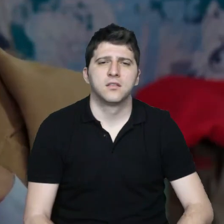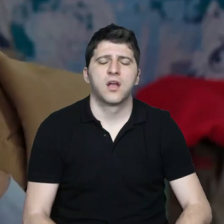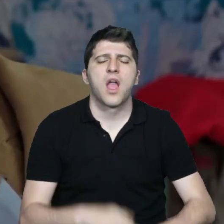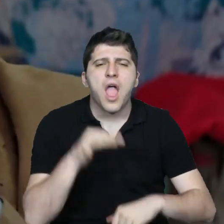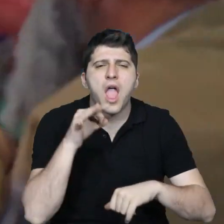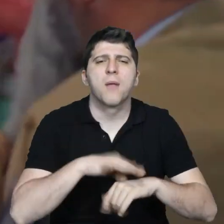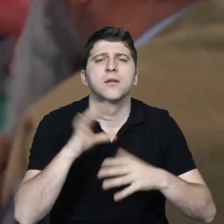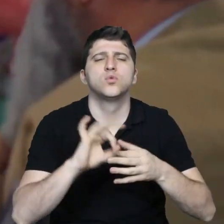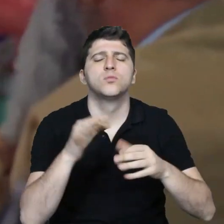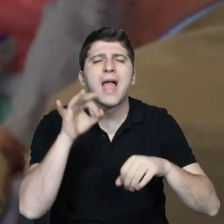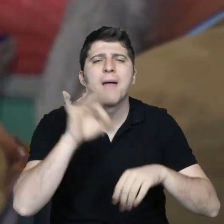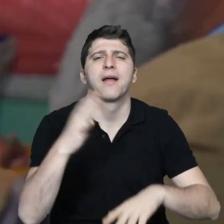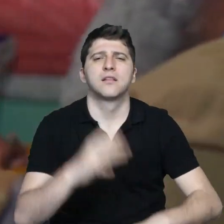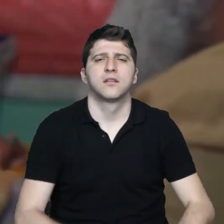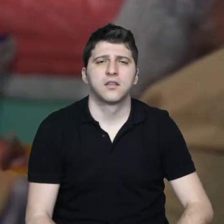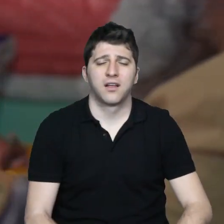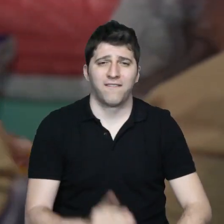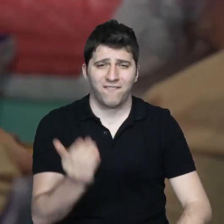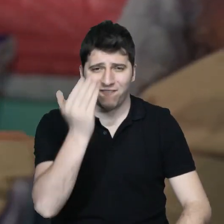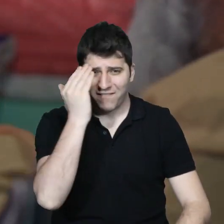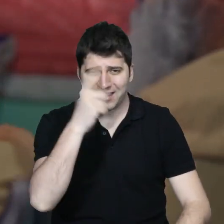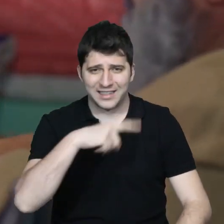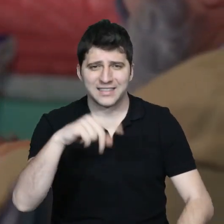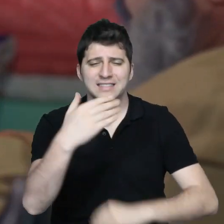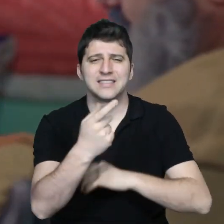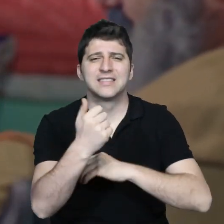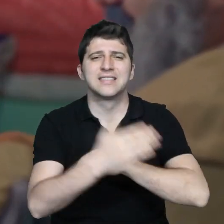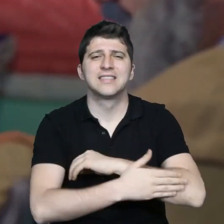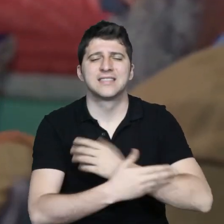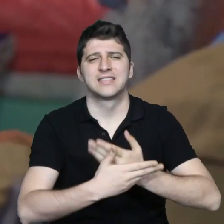Şimşek, hemen fakire fukaraya sadaka dağıt.